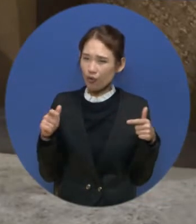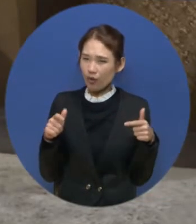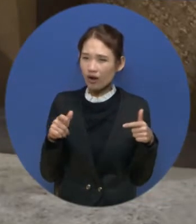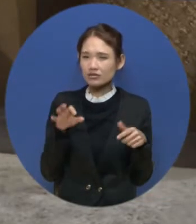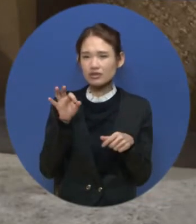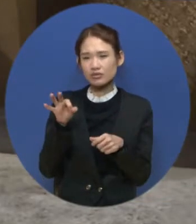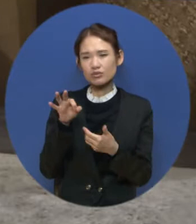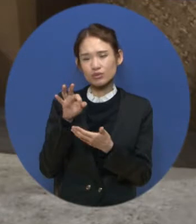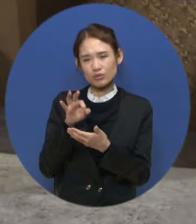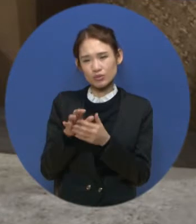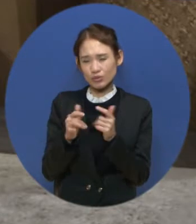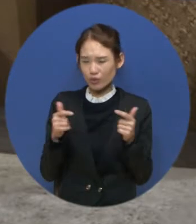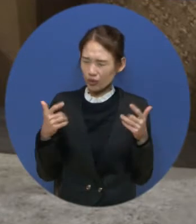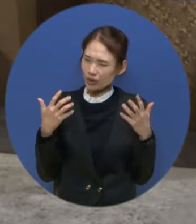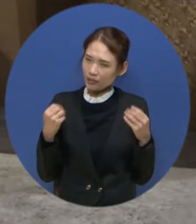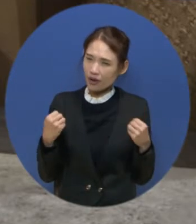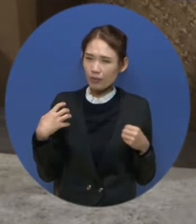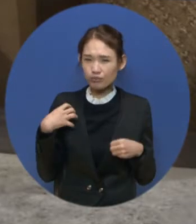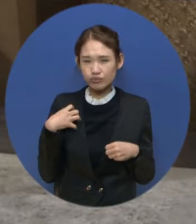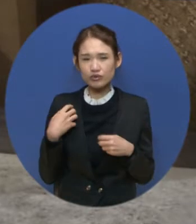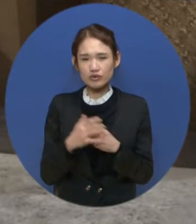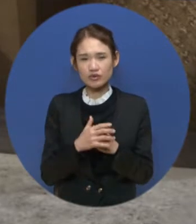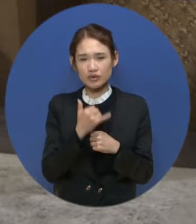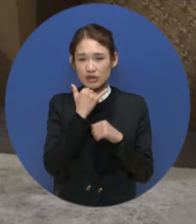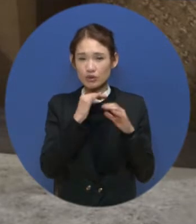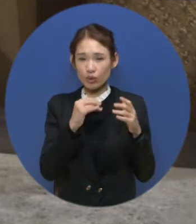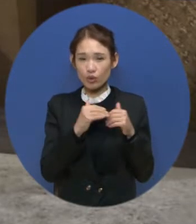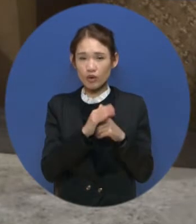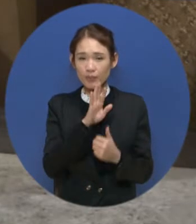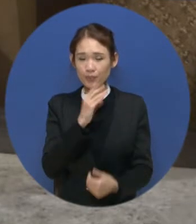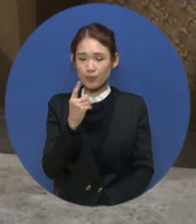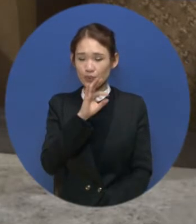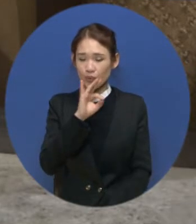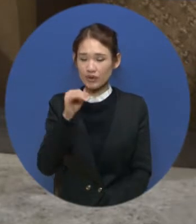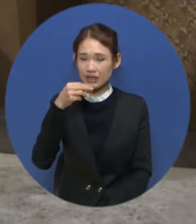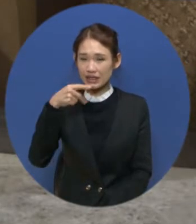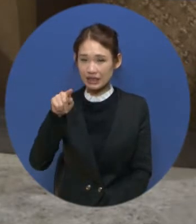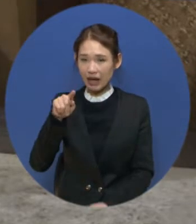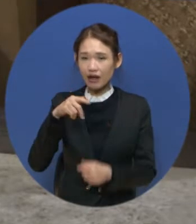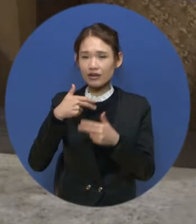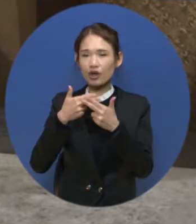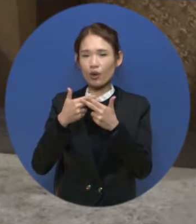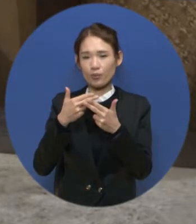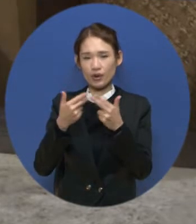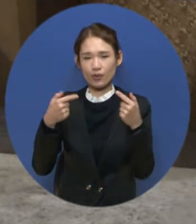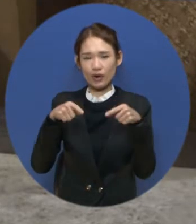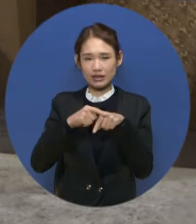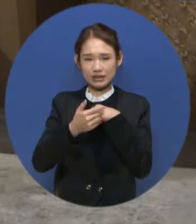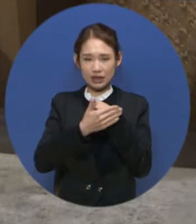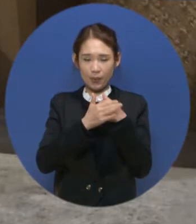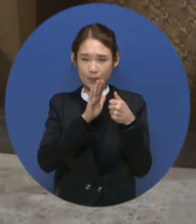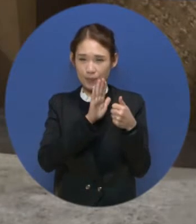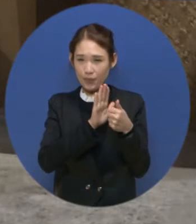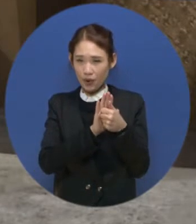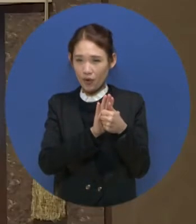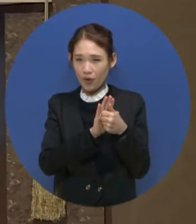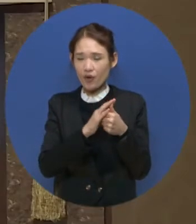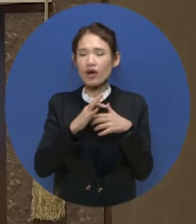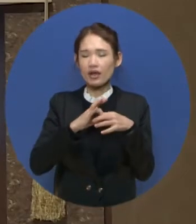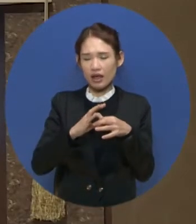많이 시간이 좀 들겠네요. 필요한 부분이 있죠. 그래서 저희가 독일 보이타협회하고 또 함께 이제 협력해서 지금 하고